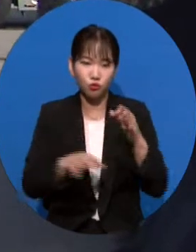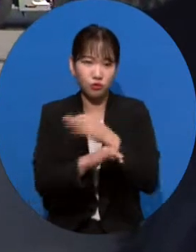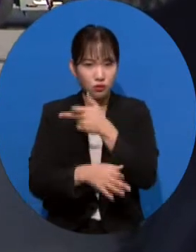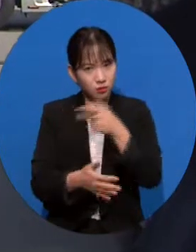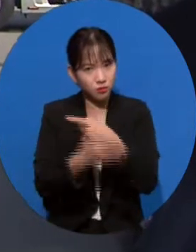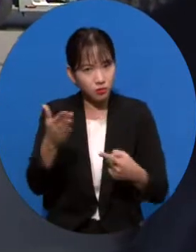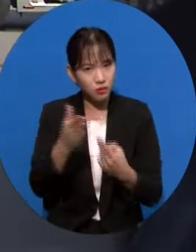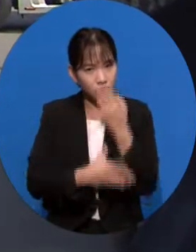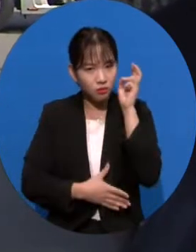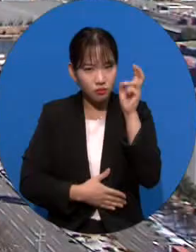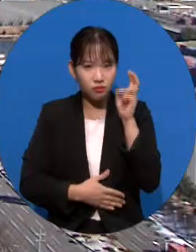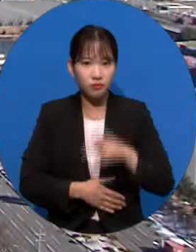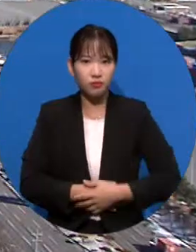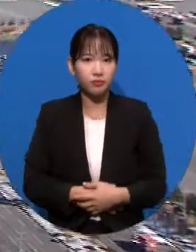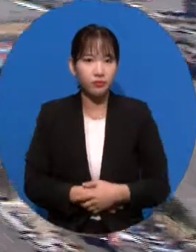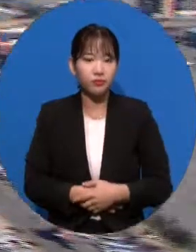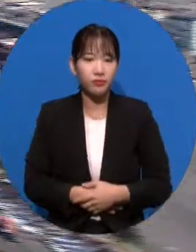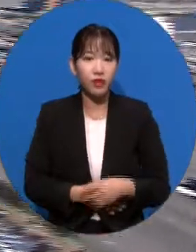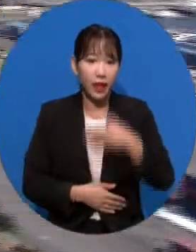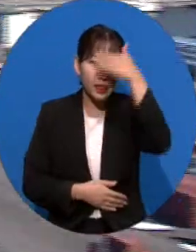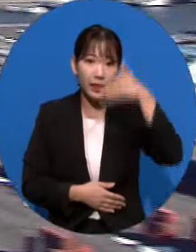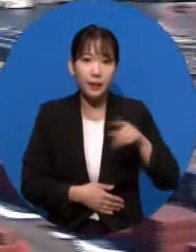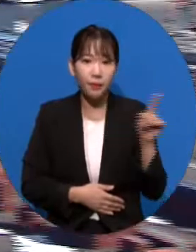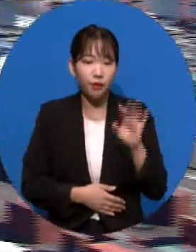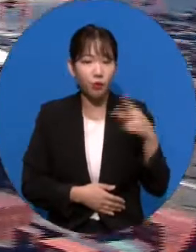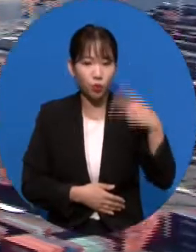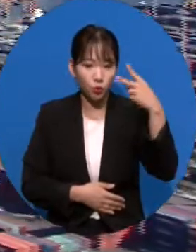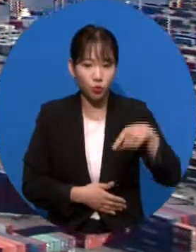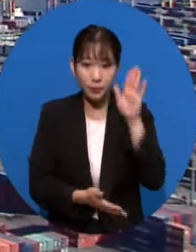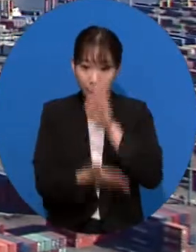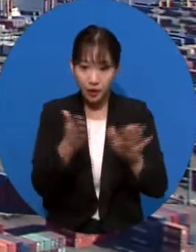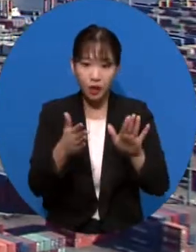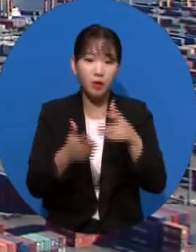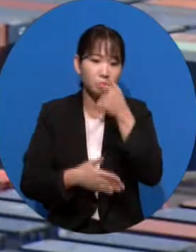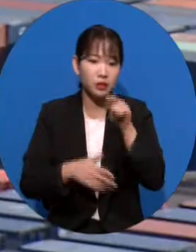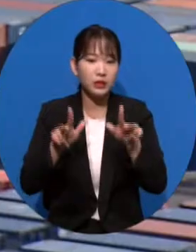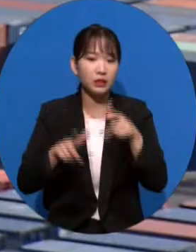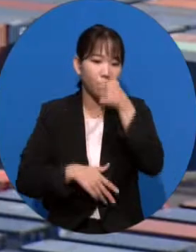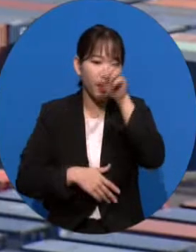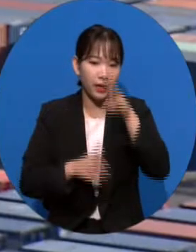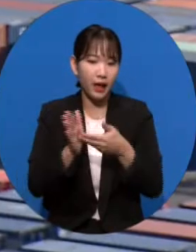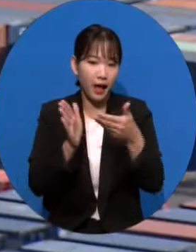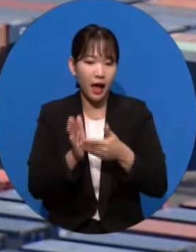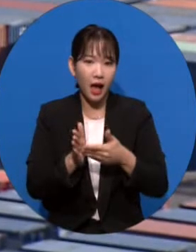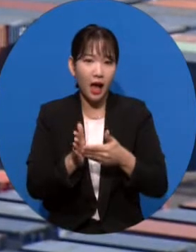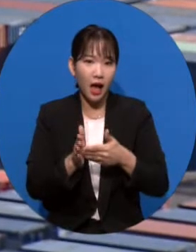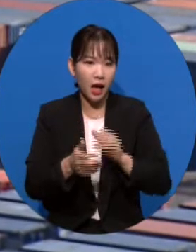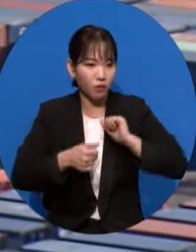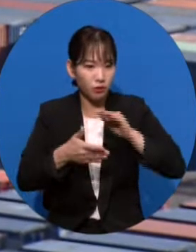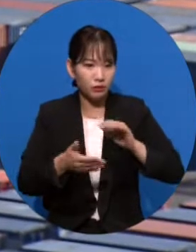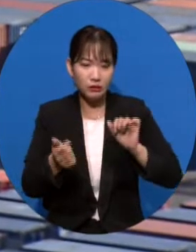독한 달리해 잊지 않으셨습니다 그나마 다행이라면 6속 홍 금란이 아직 광양 1 화물 운송 대란으로 까지